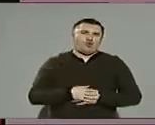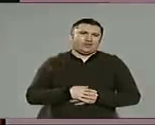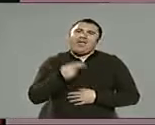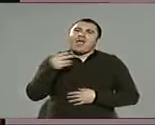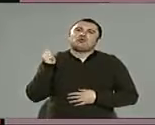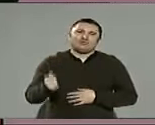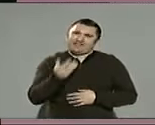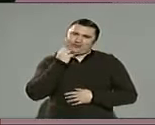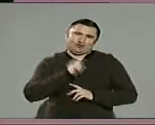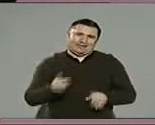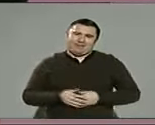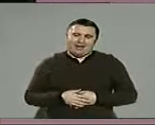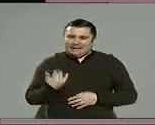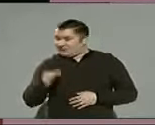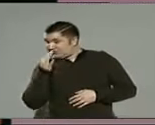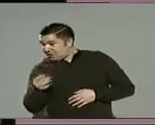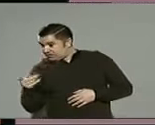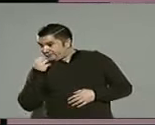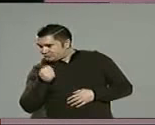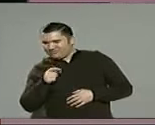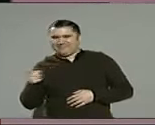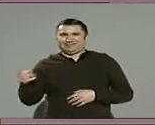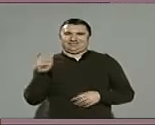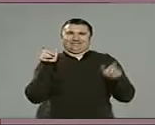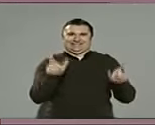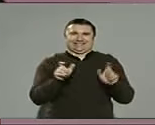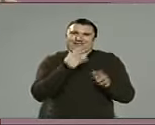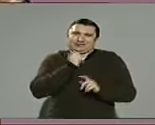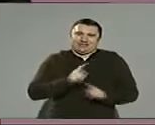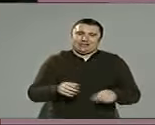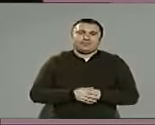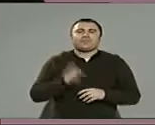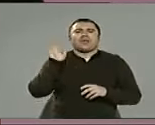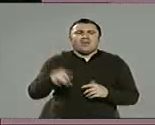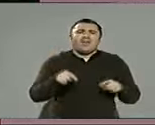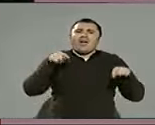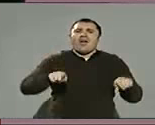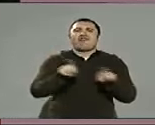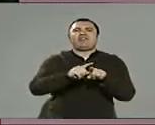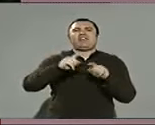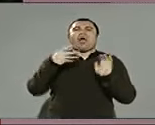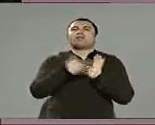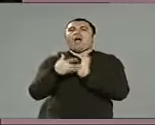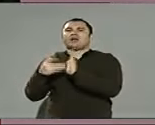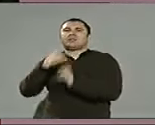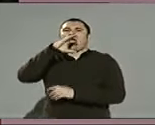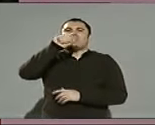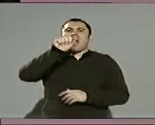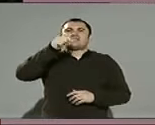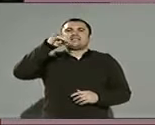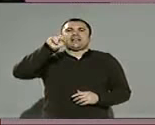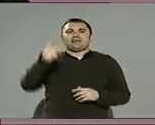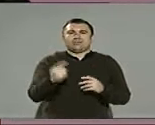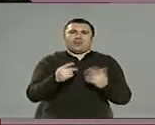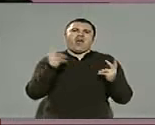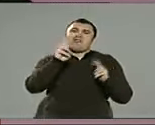gefragt. Und lasst euch auch nichts einreden. Hier gibt es kein Casting. Die, die darüber so schreiben, die gucken zu viel Fernsehen und